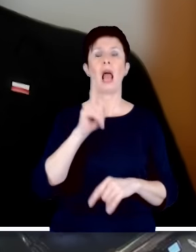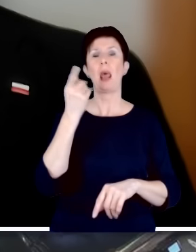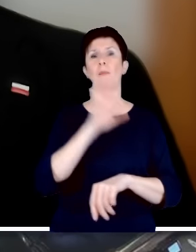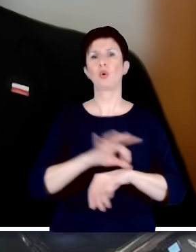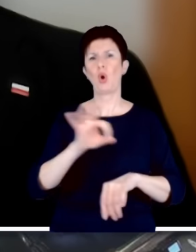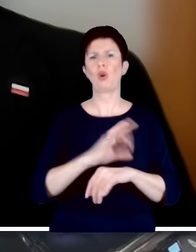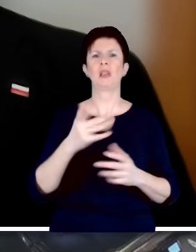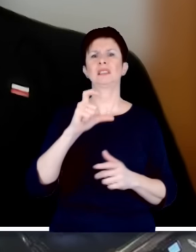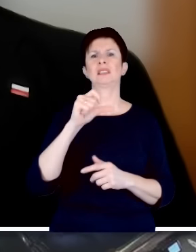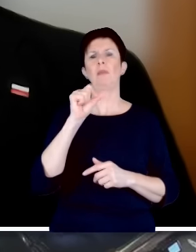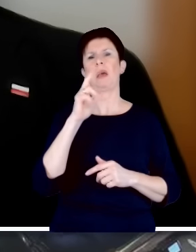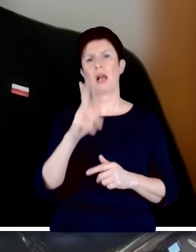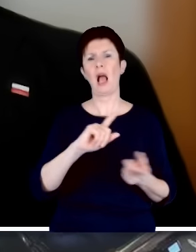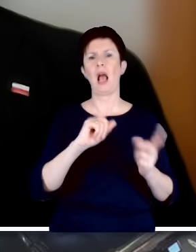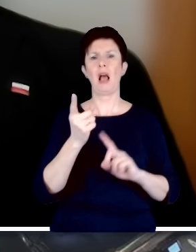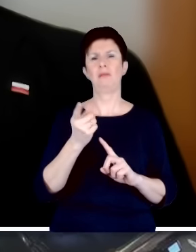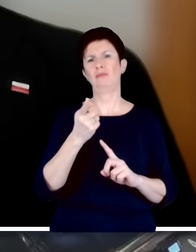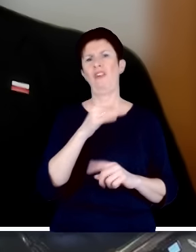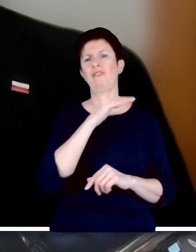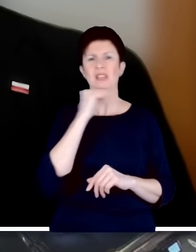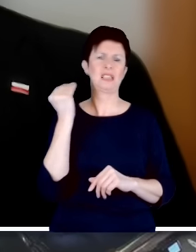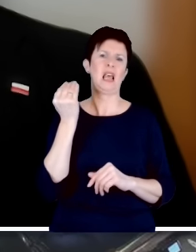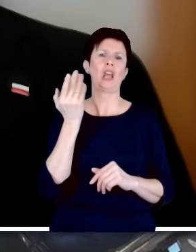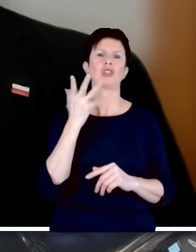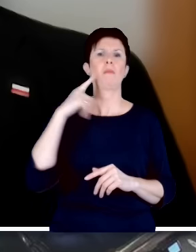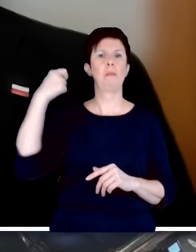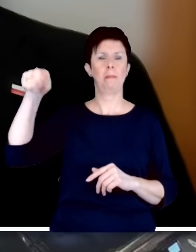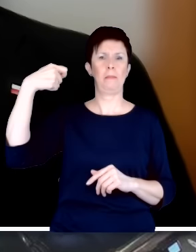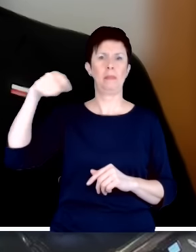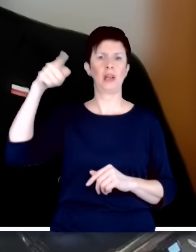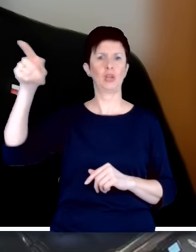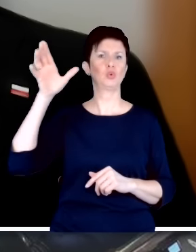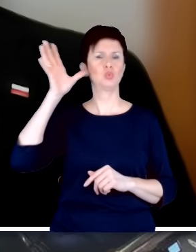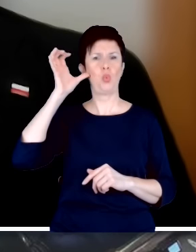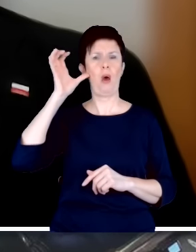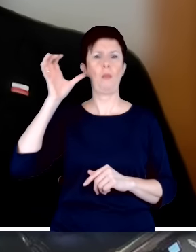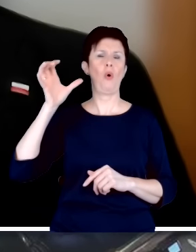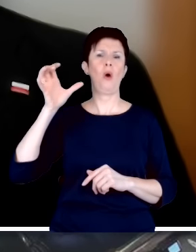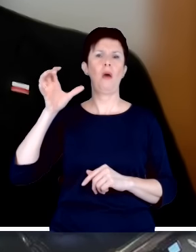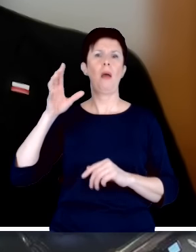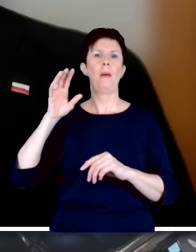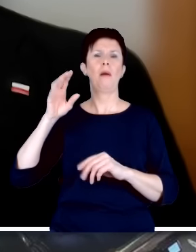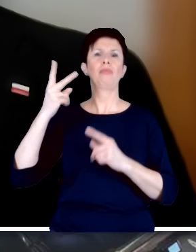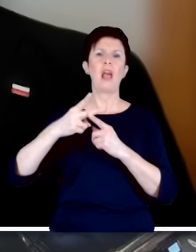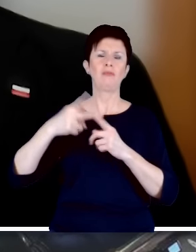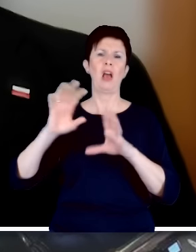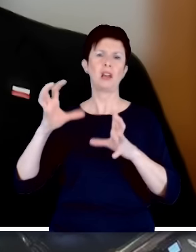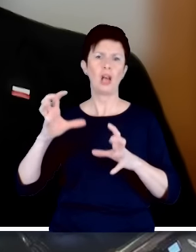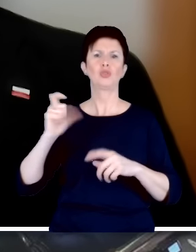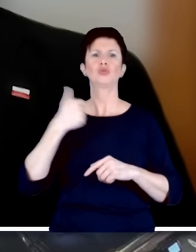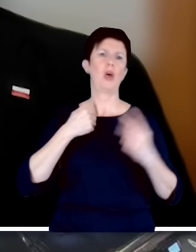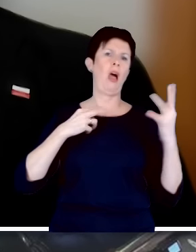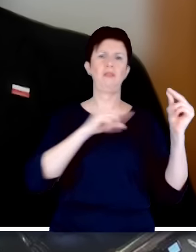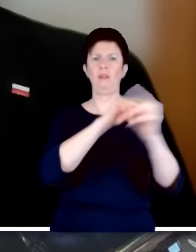Port Komunikacyjny, to wystarczyłoby, żeby pan prezydent słuchał mediów, słuchał tego, o czym mówimy w przestrzeni publicznej i nie